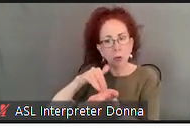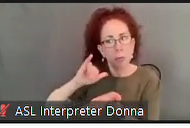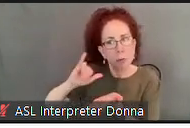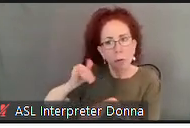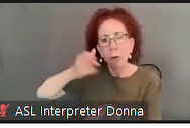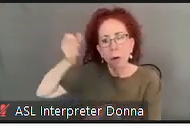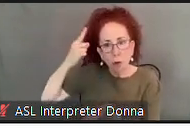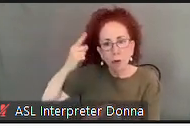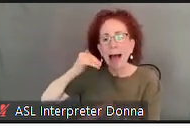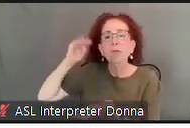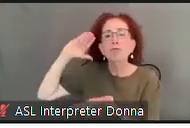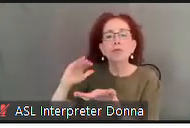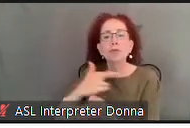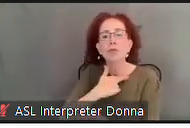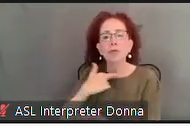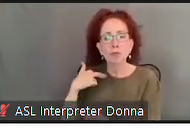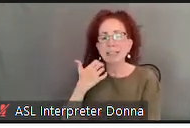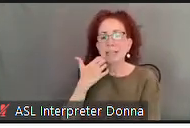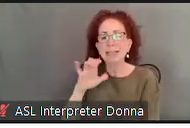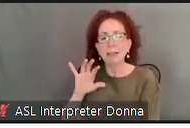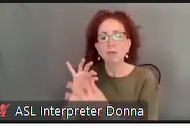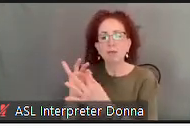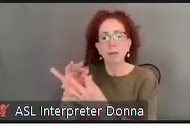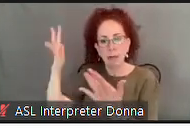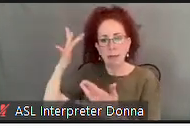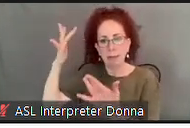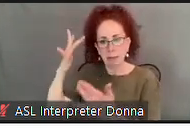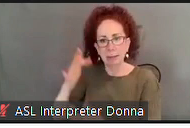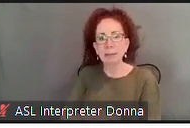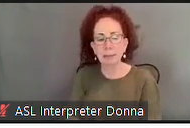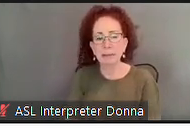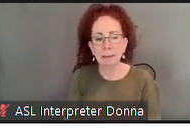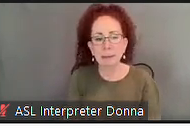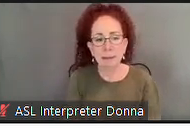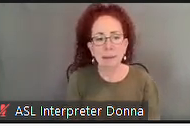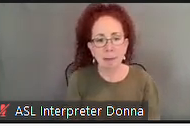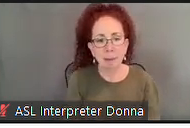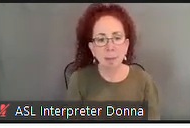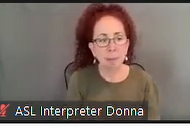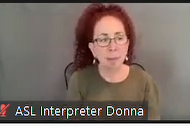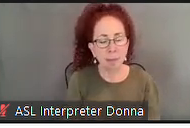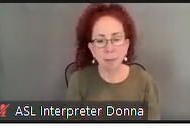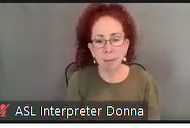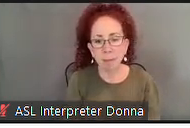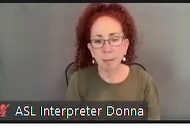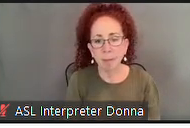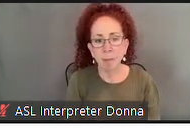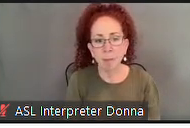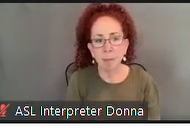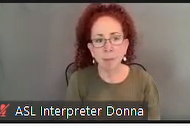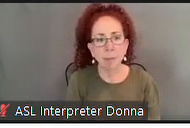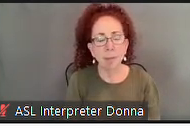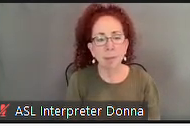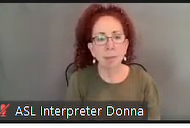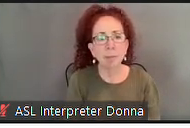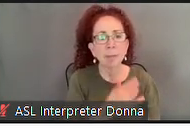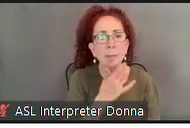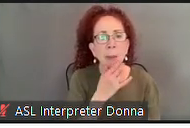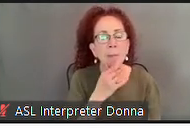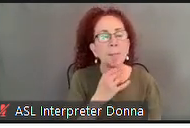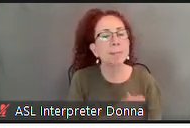药，就是帮助你小便的药，那这些呢也可能会，因为受